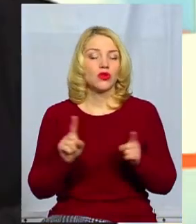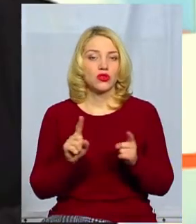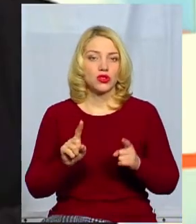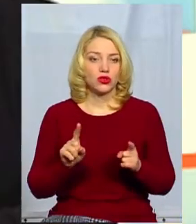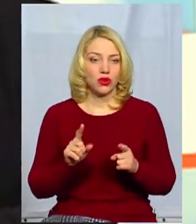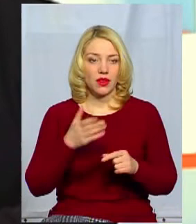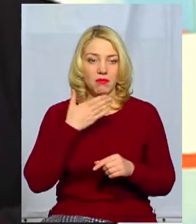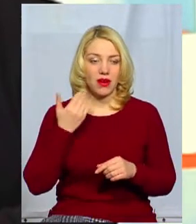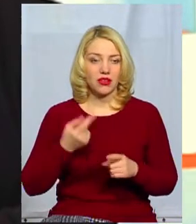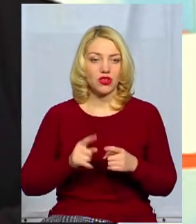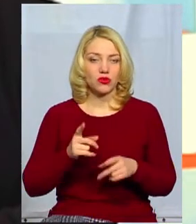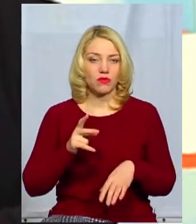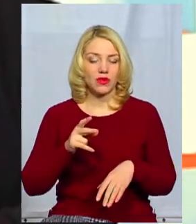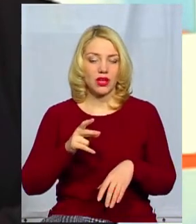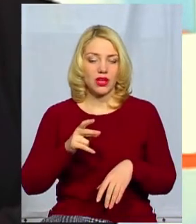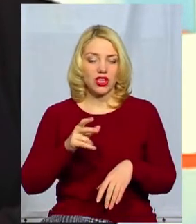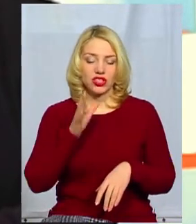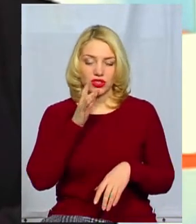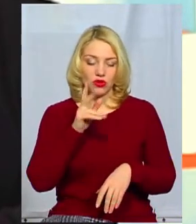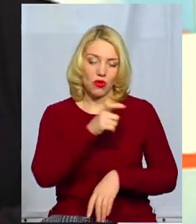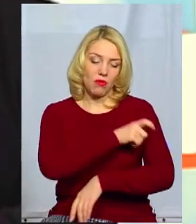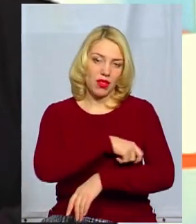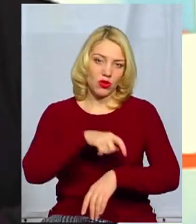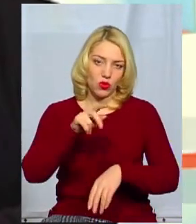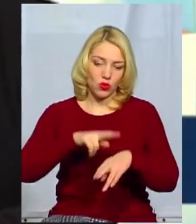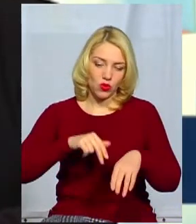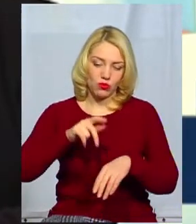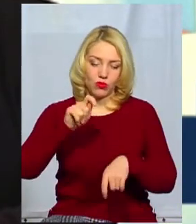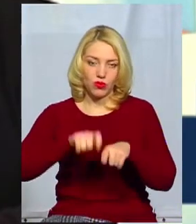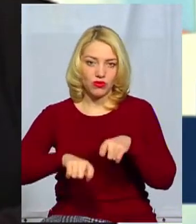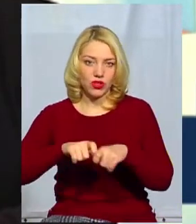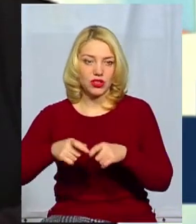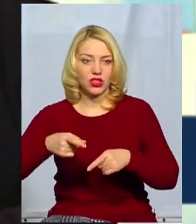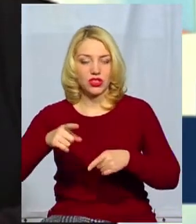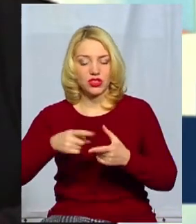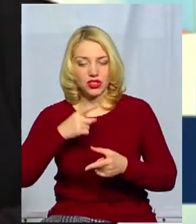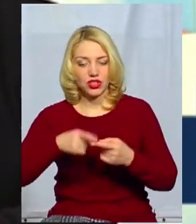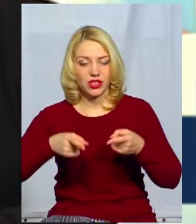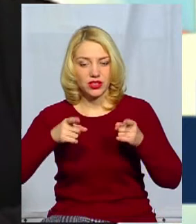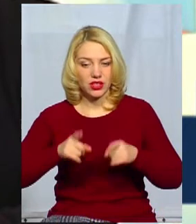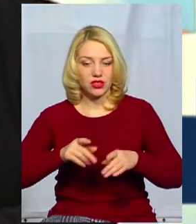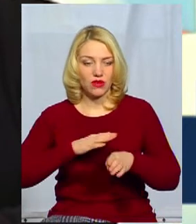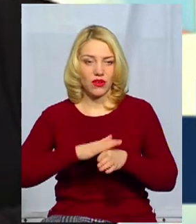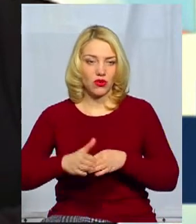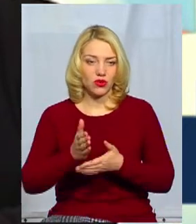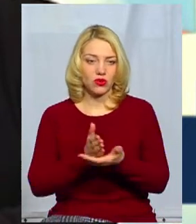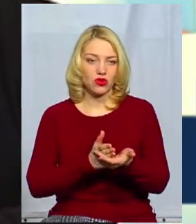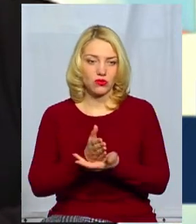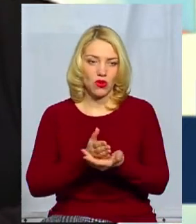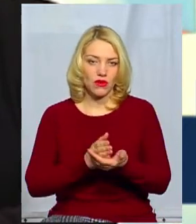немає також або часу патрульному перевірити, чи дійсно виконує службове завдання, наприклад,